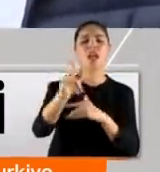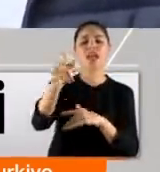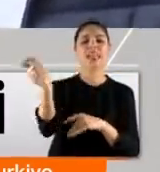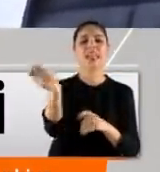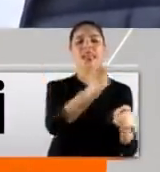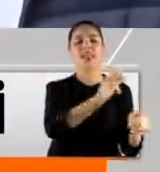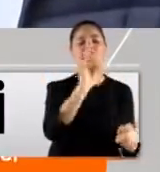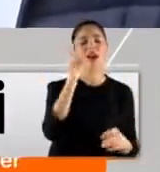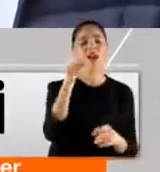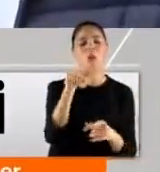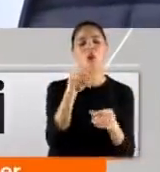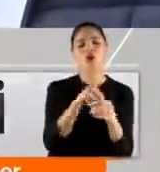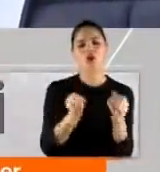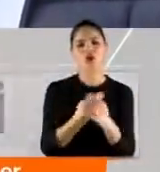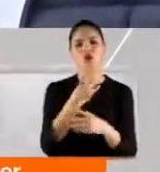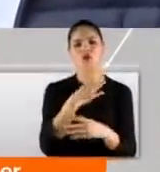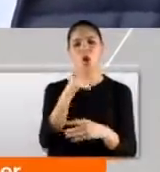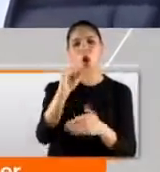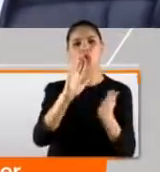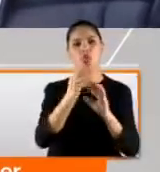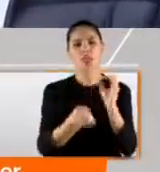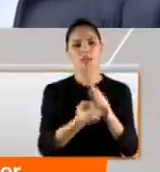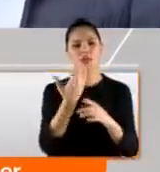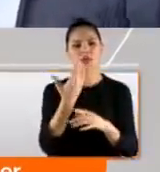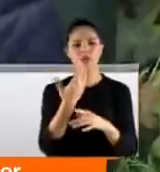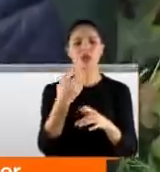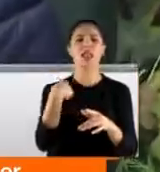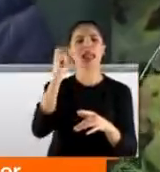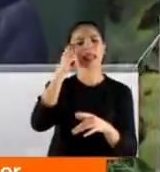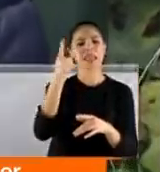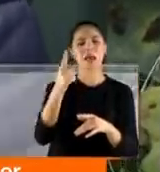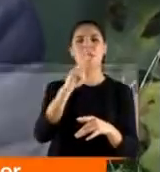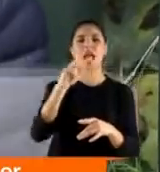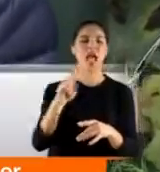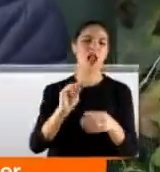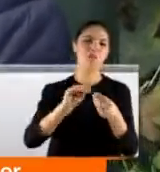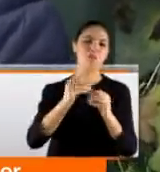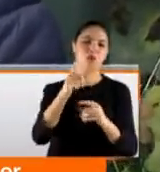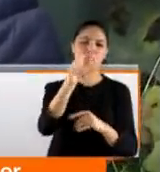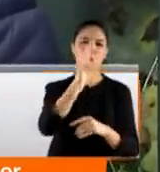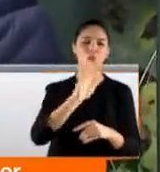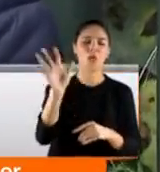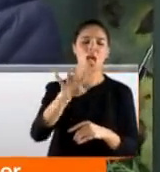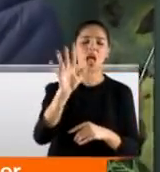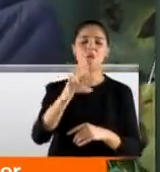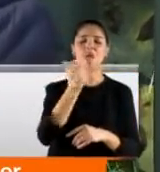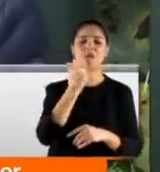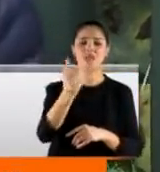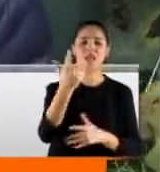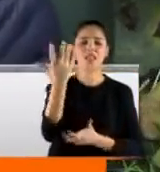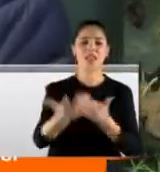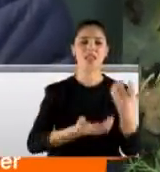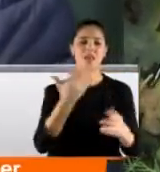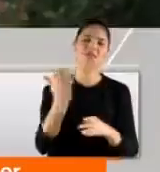raporlarında kesin sonuç ortaya çıkacak. Bu dönemde ortaya çıkan bir, tahmin ediyoruz ki, bir elektrik konta bu 355 yıllık güzel yapının